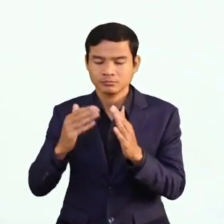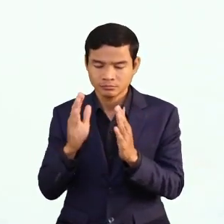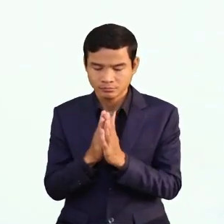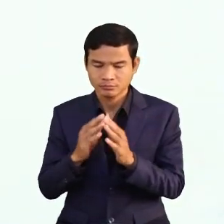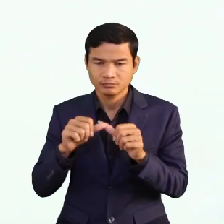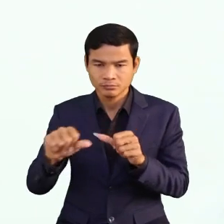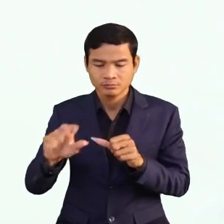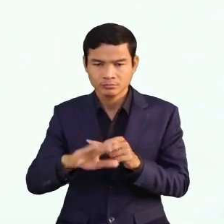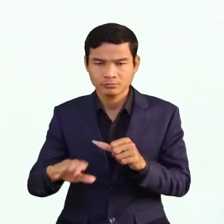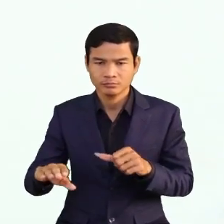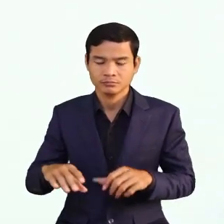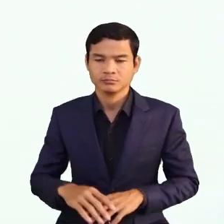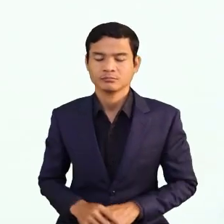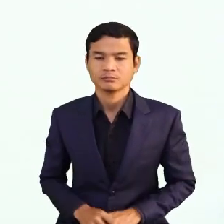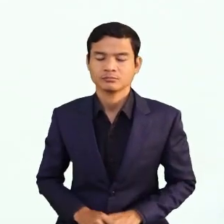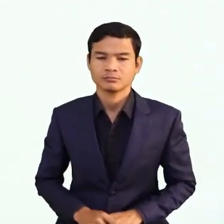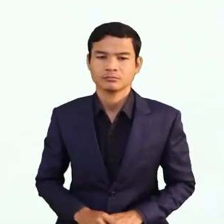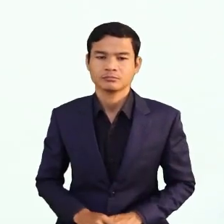ទៀត